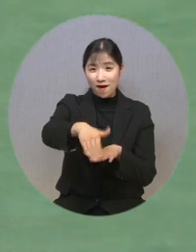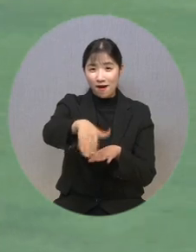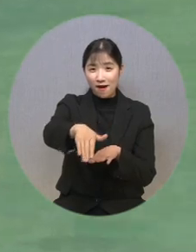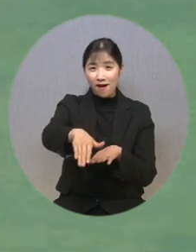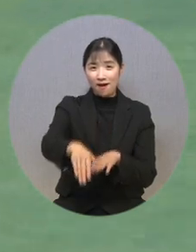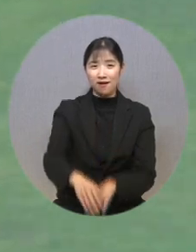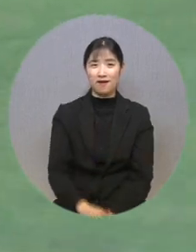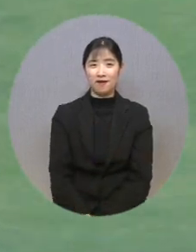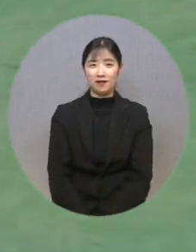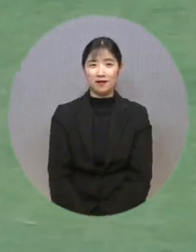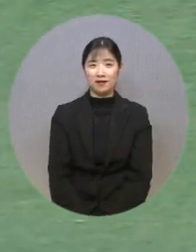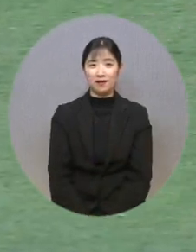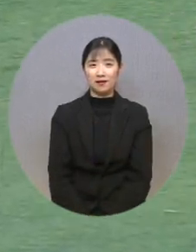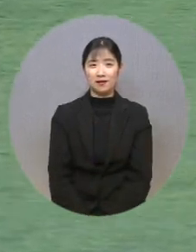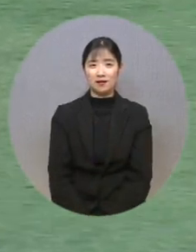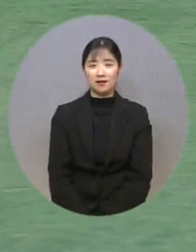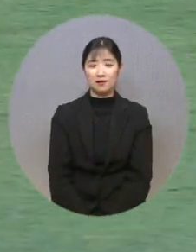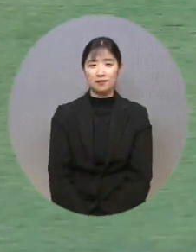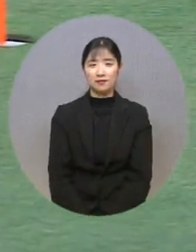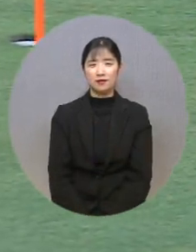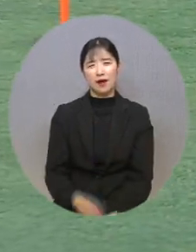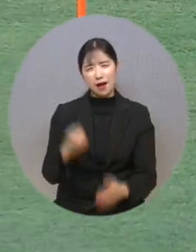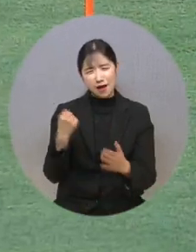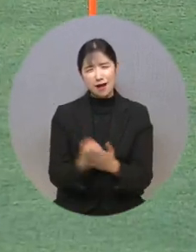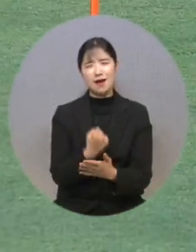와! 오!